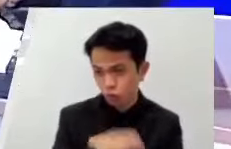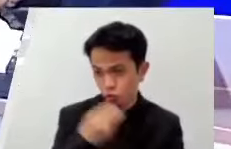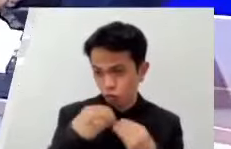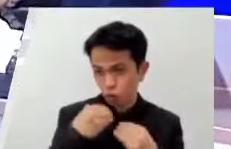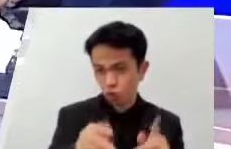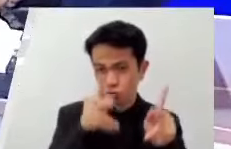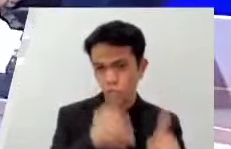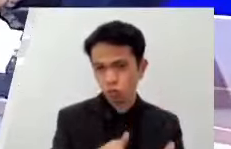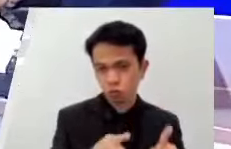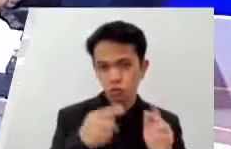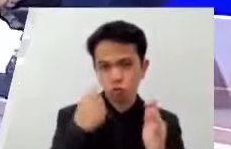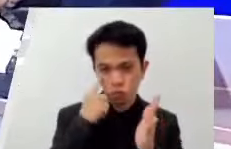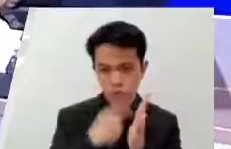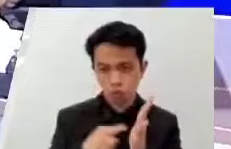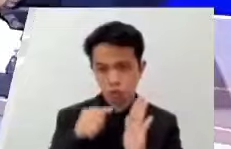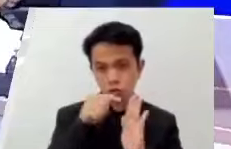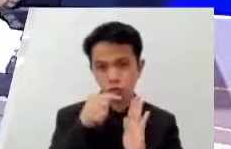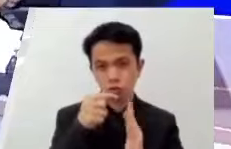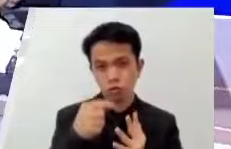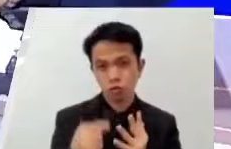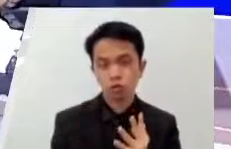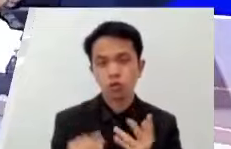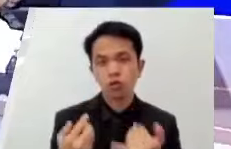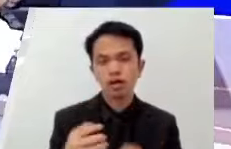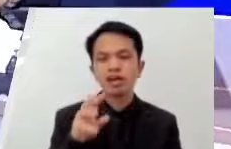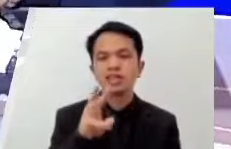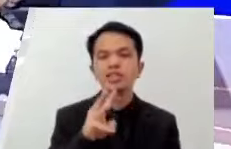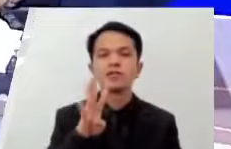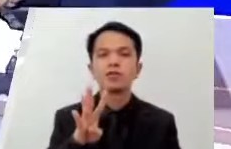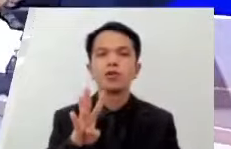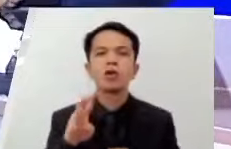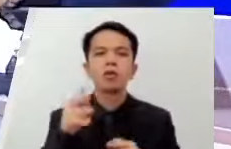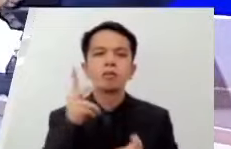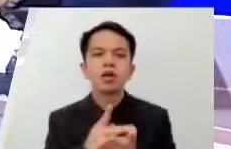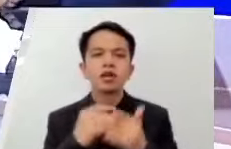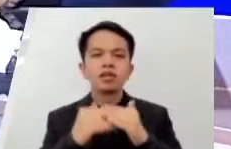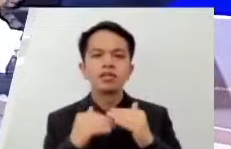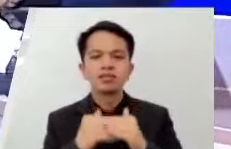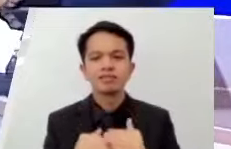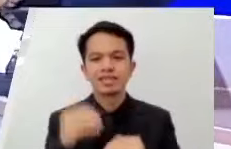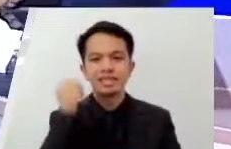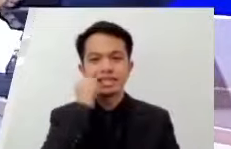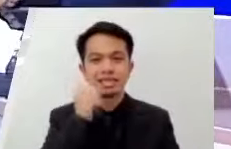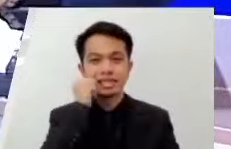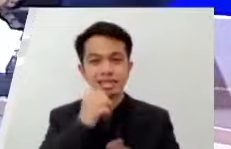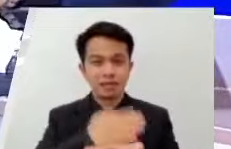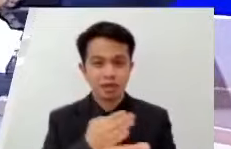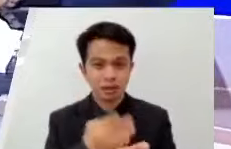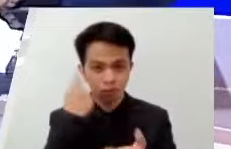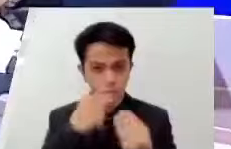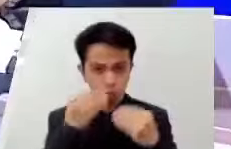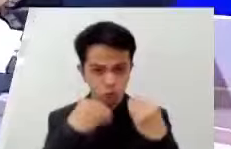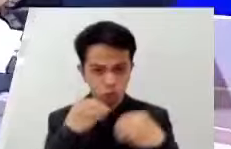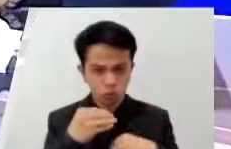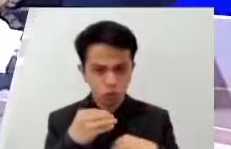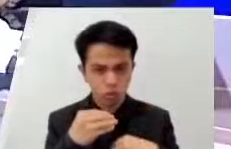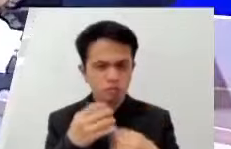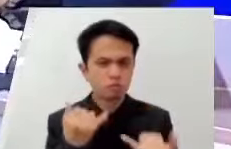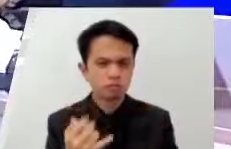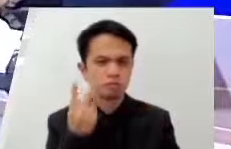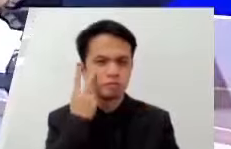Lumalabas kasi na 64 pesos pababa dapat ang daily budget sa pagkain. May unang balita si Mab